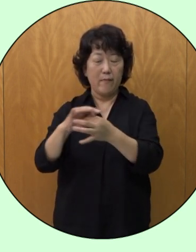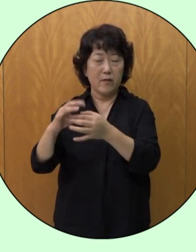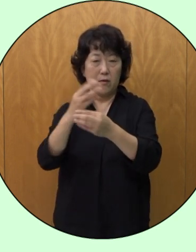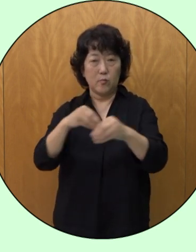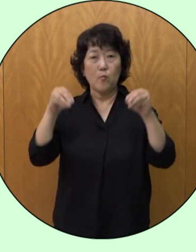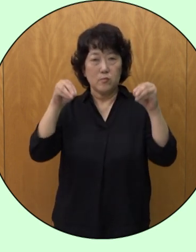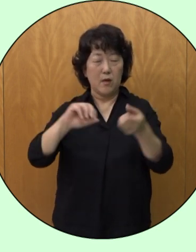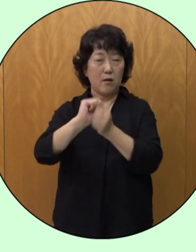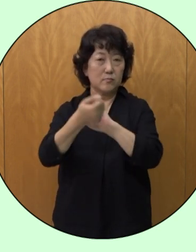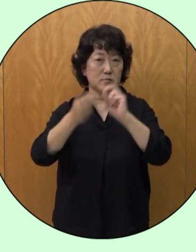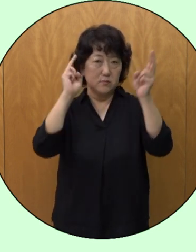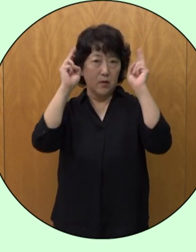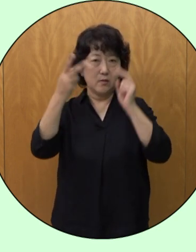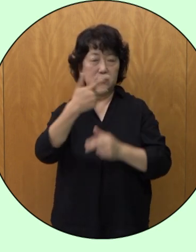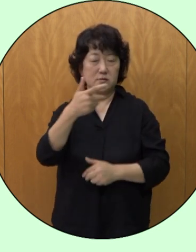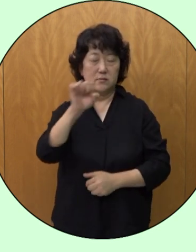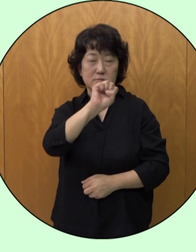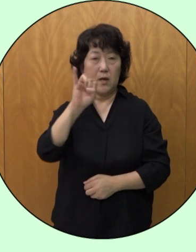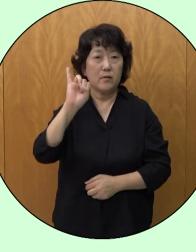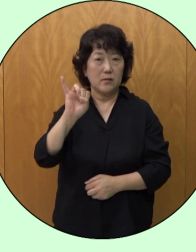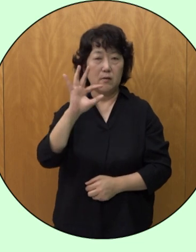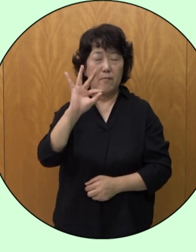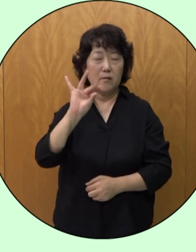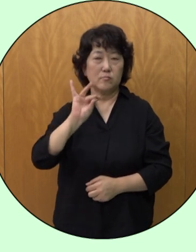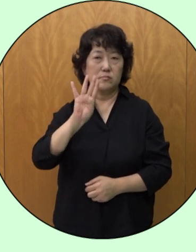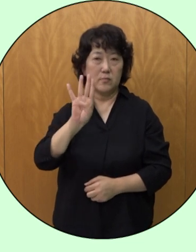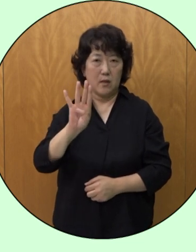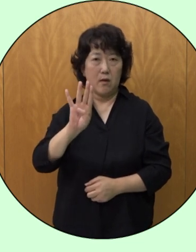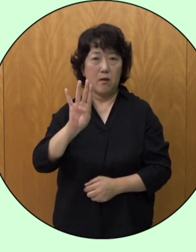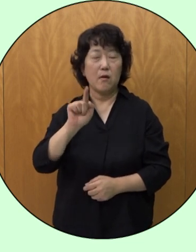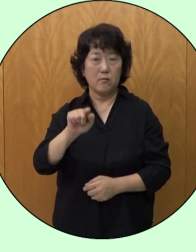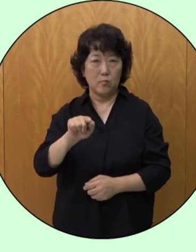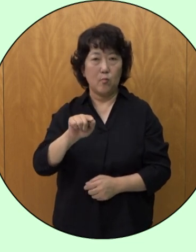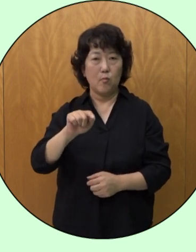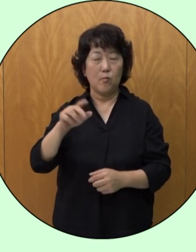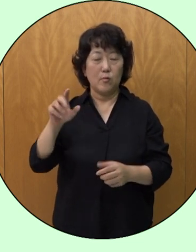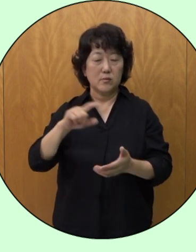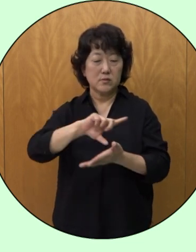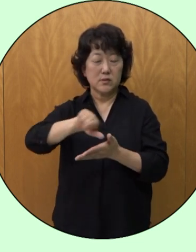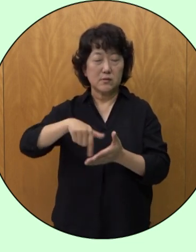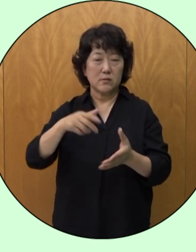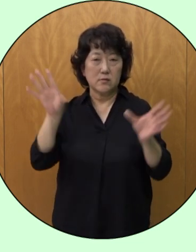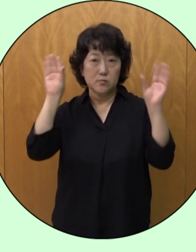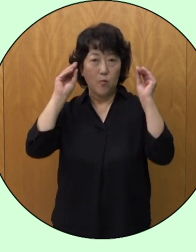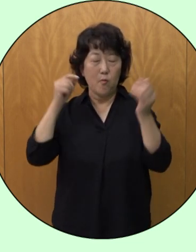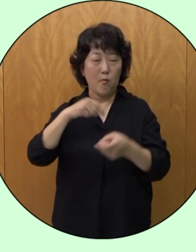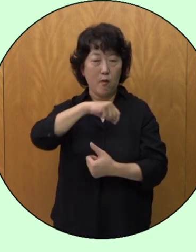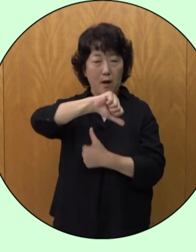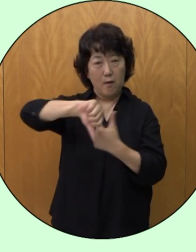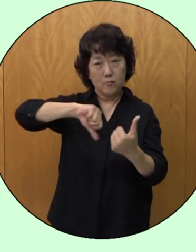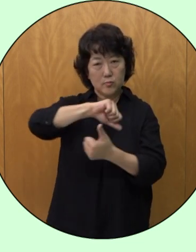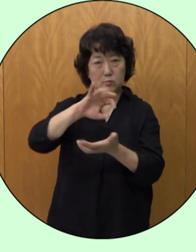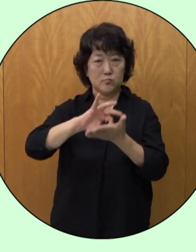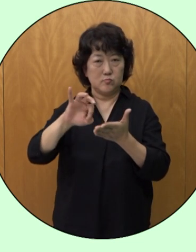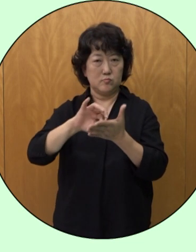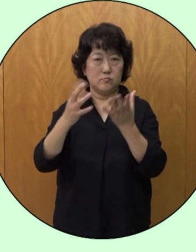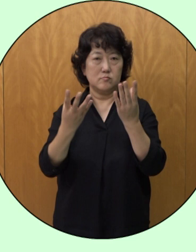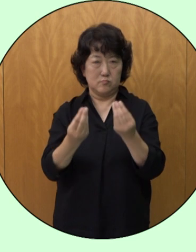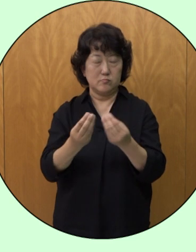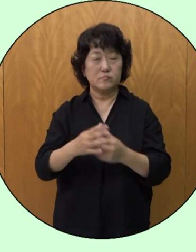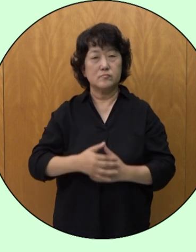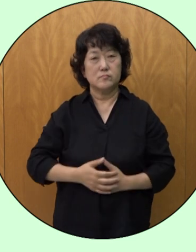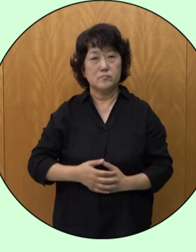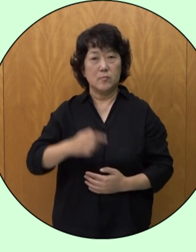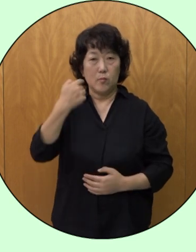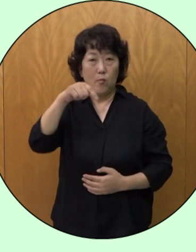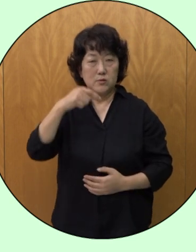だ株式会社自在メッケ社の提供する地域情報アプリメッケを利用してございます。教